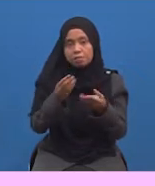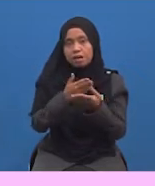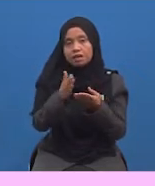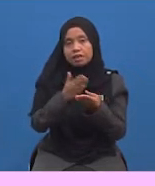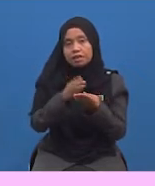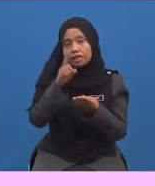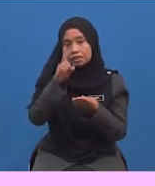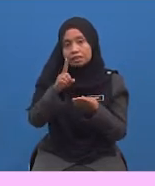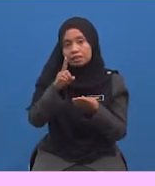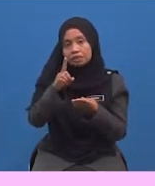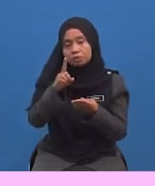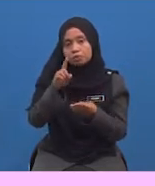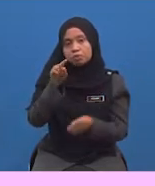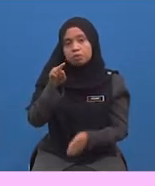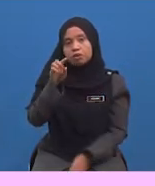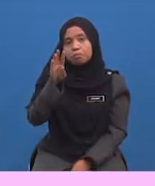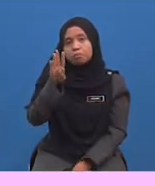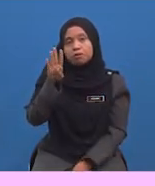membahagikan